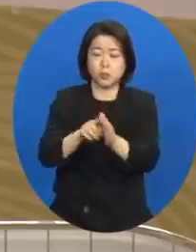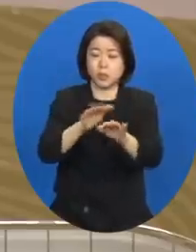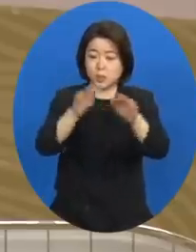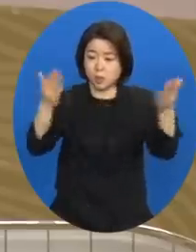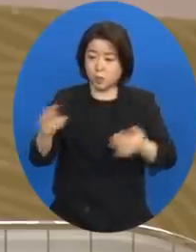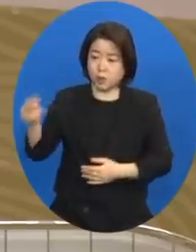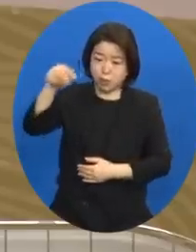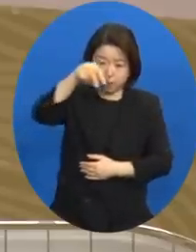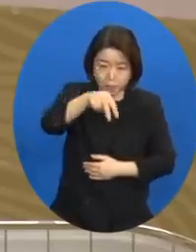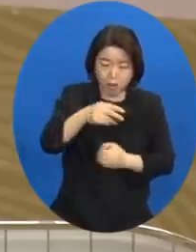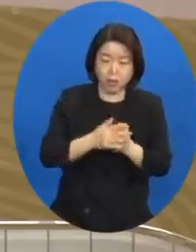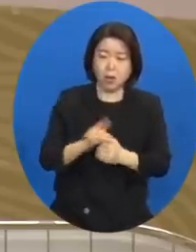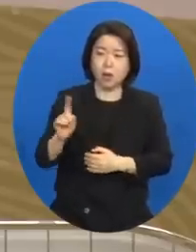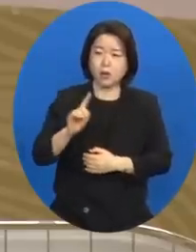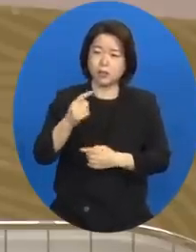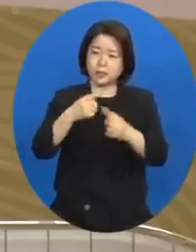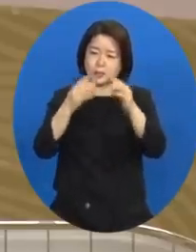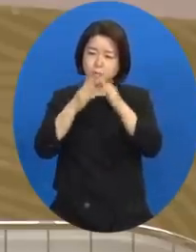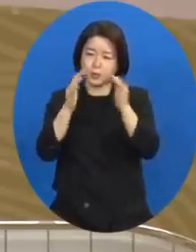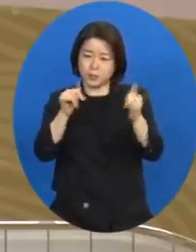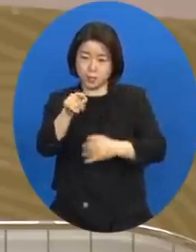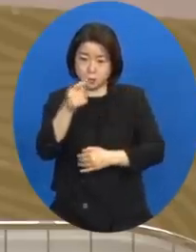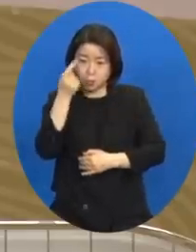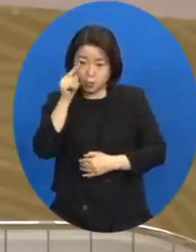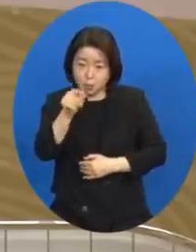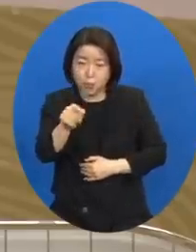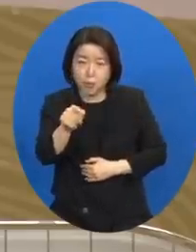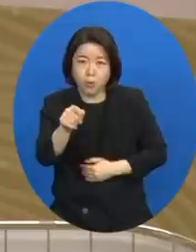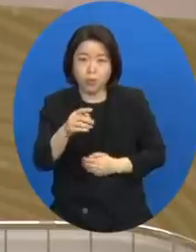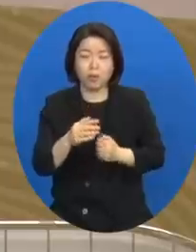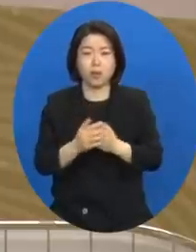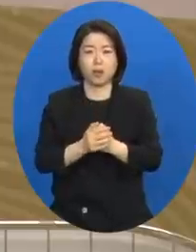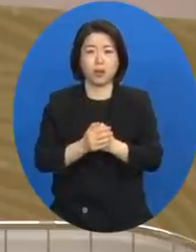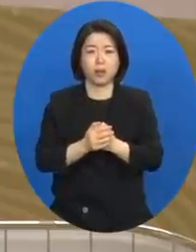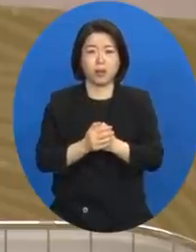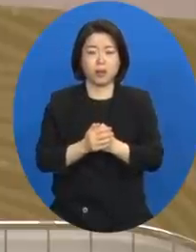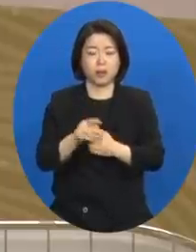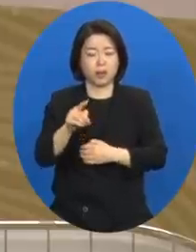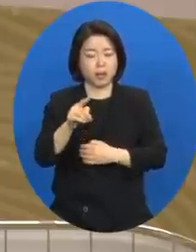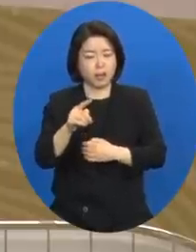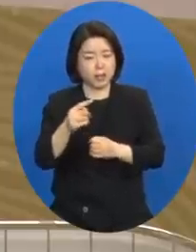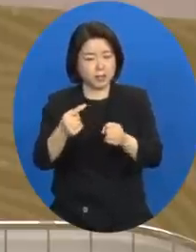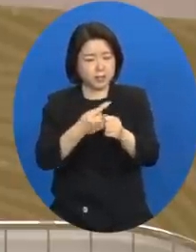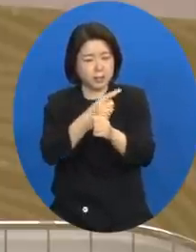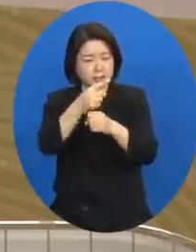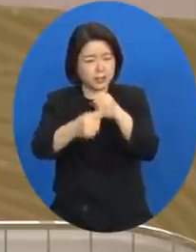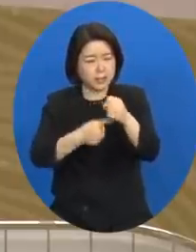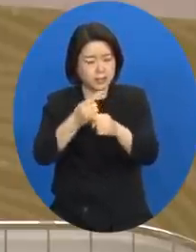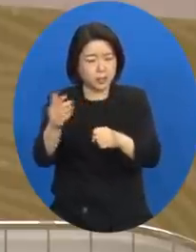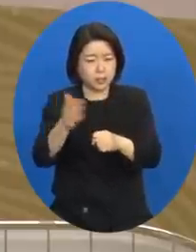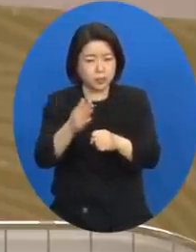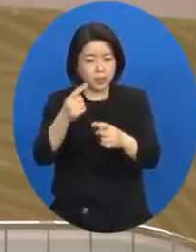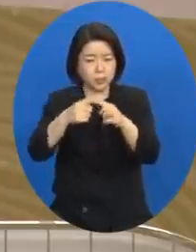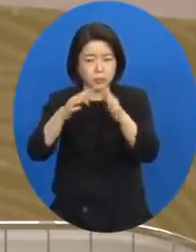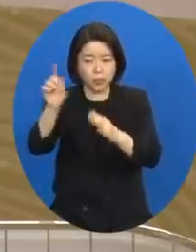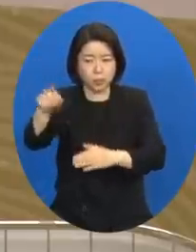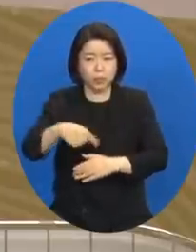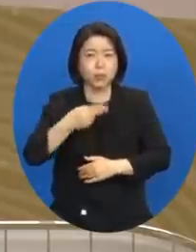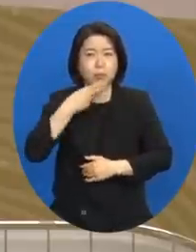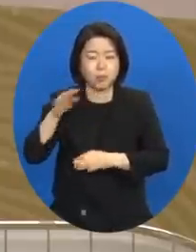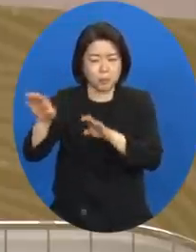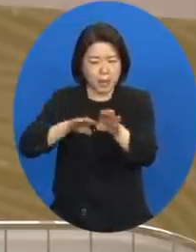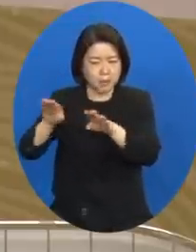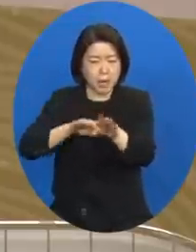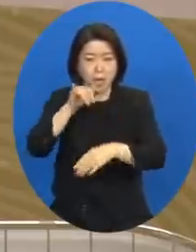어느 교인 한 사람의 눈에 딱 뜨이더래요. 한 1년 정도쯤 교회를 안 나오신 분이셨어요.